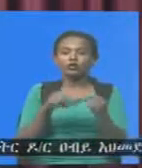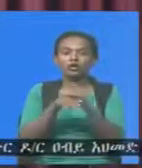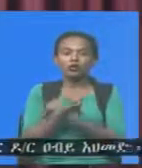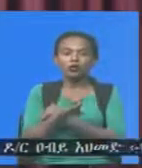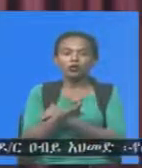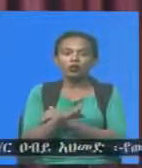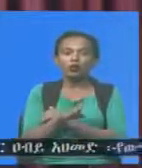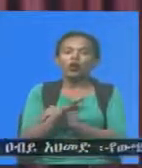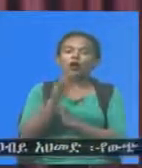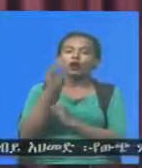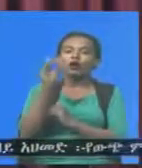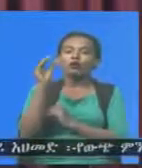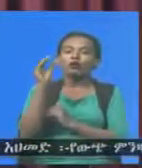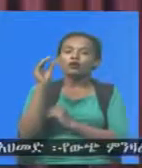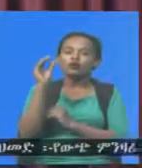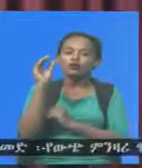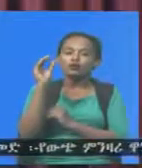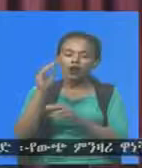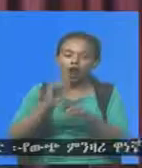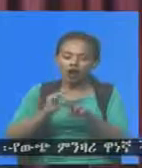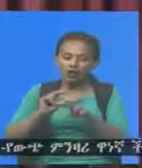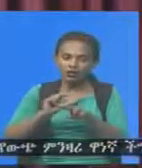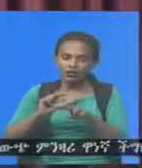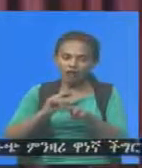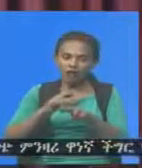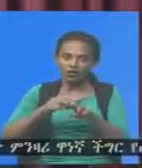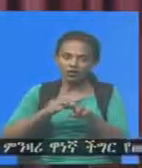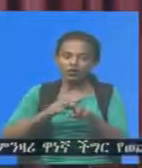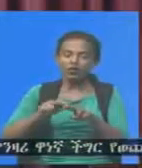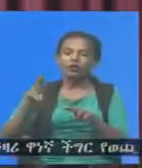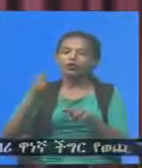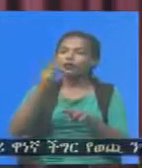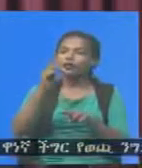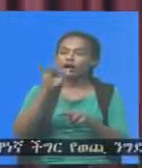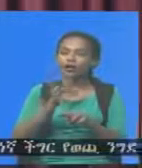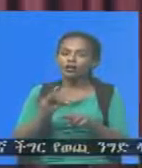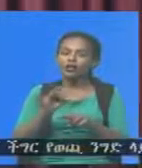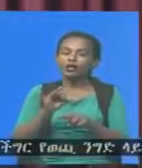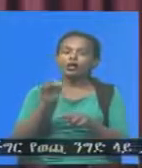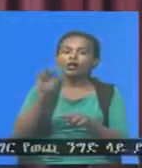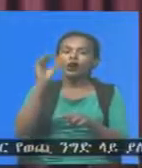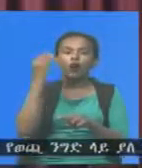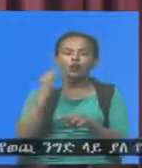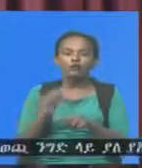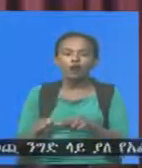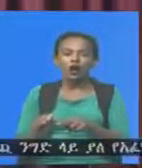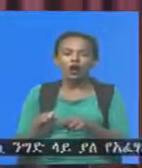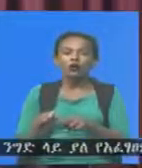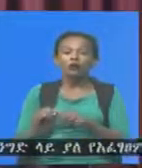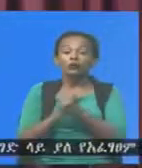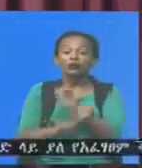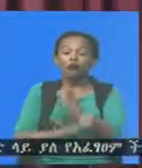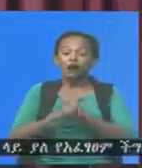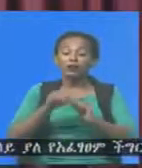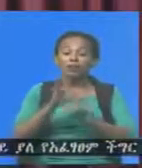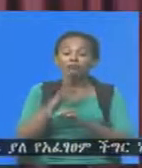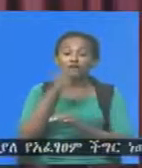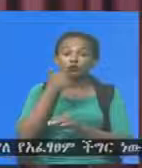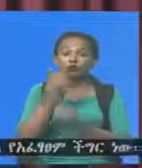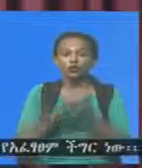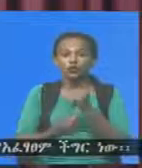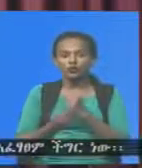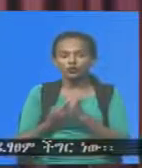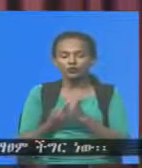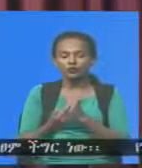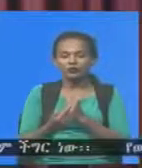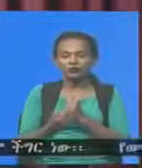ሐረር፣ ሞያሌ፣ አዋሳ ቤዝ ባልመትከላቸው ብቻ ነው።